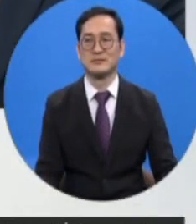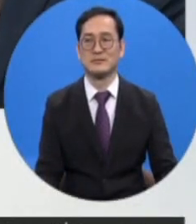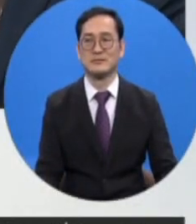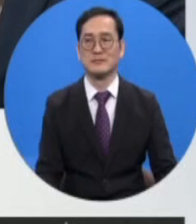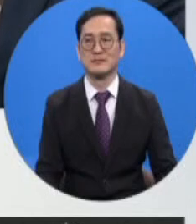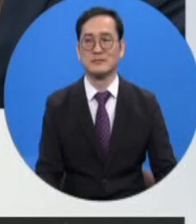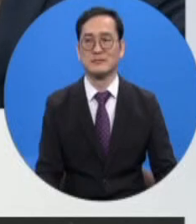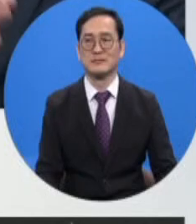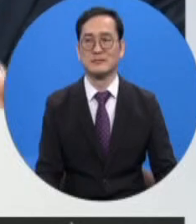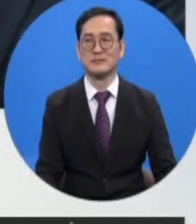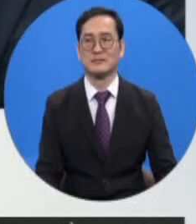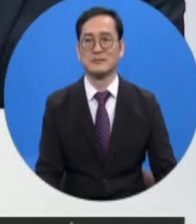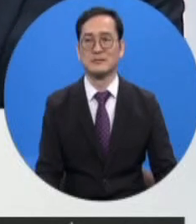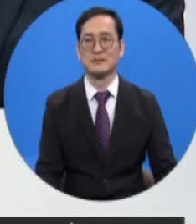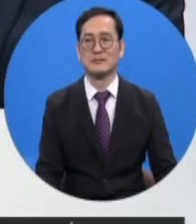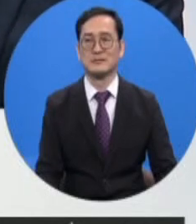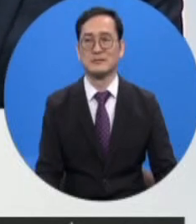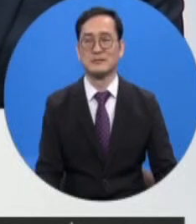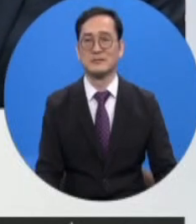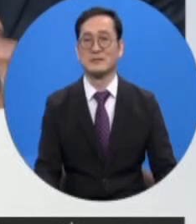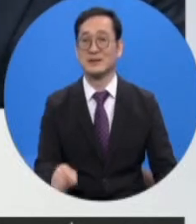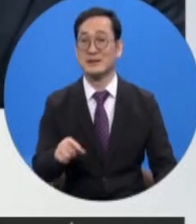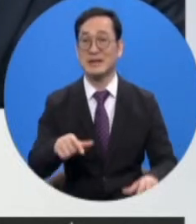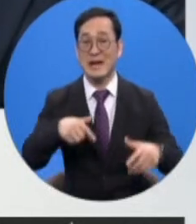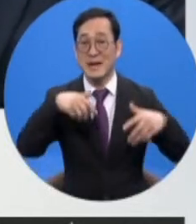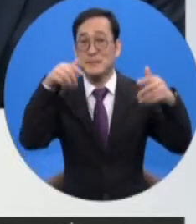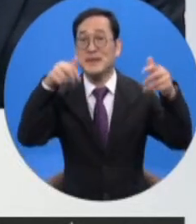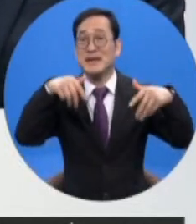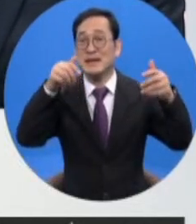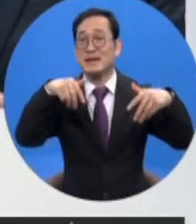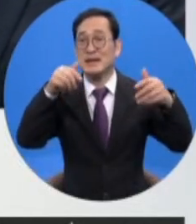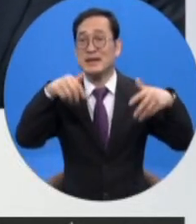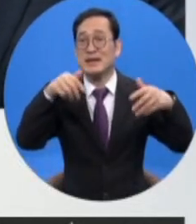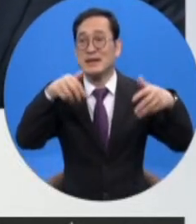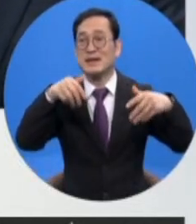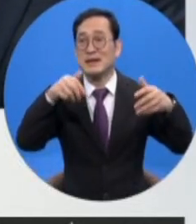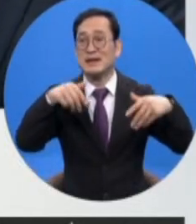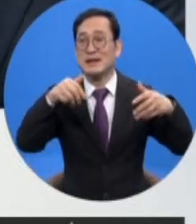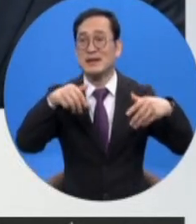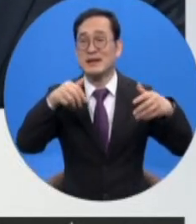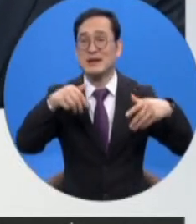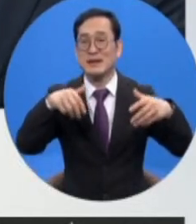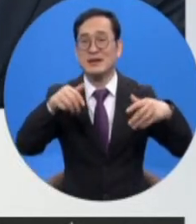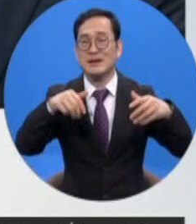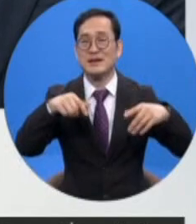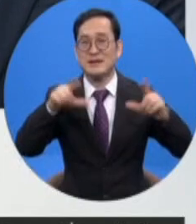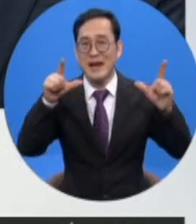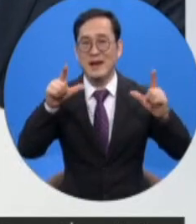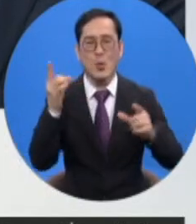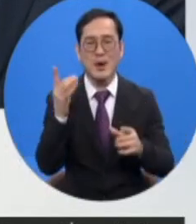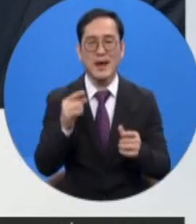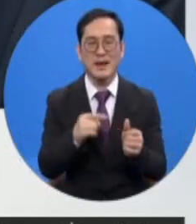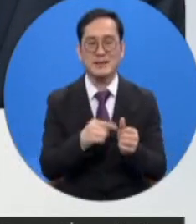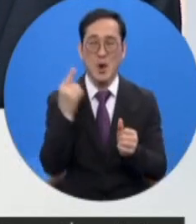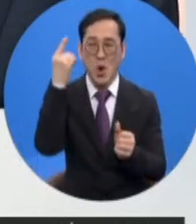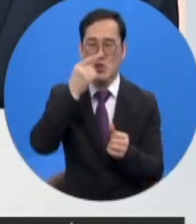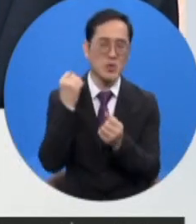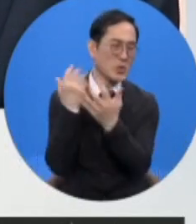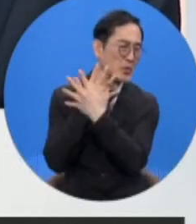얘기하는데 저희가 보면 알다시피 비가 와서 다들 우산을 쓰고 있습니다. 그래서 그래요? 다시 한번 좀 테이프 좀 대고 봐주세요. 비디오 판독